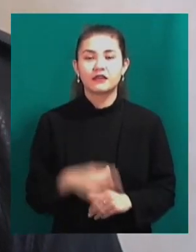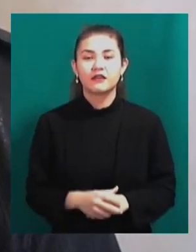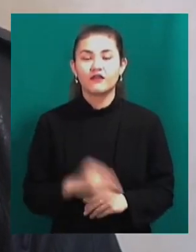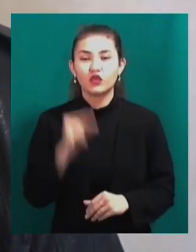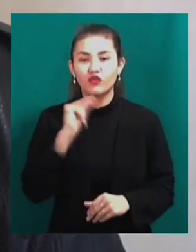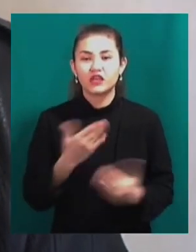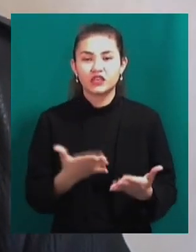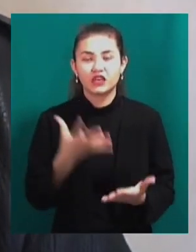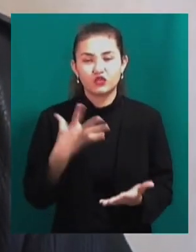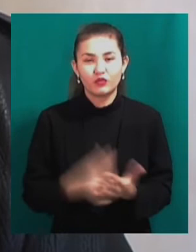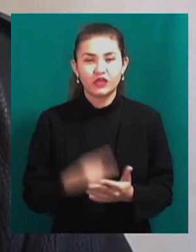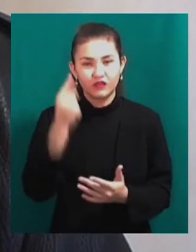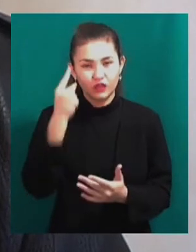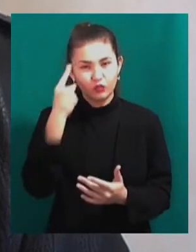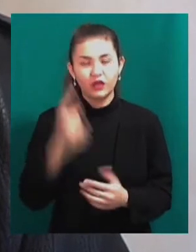суб'єктивна думка, тому що